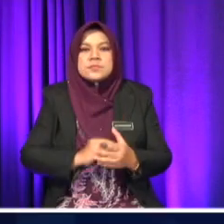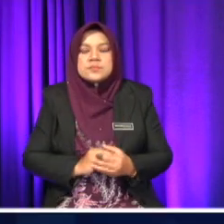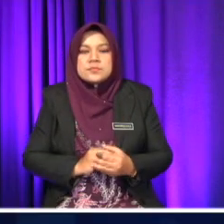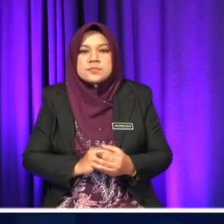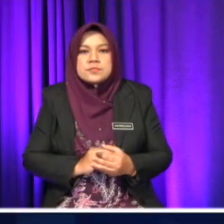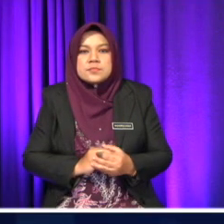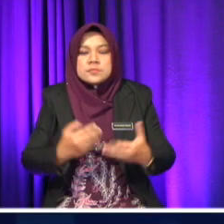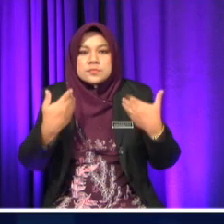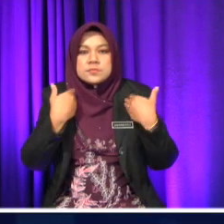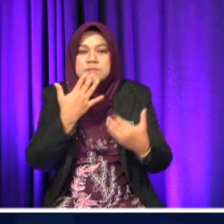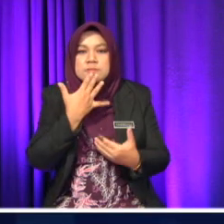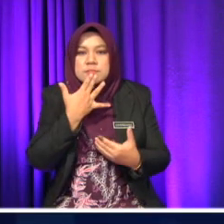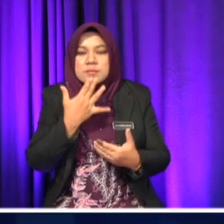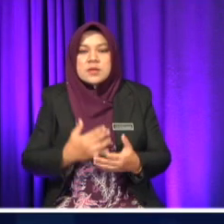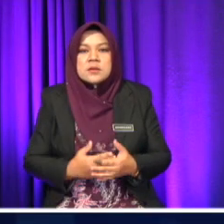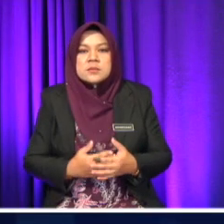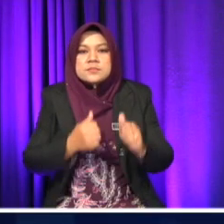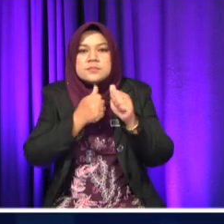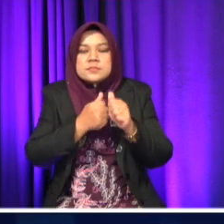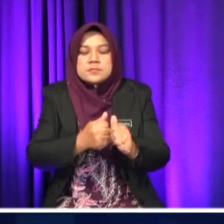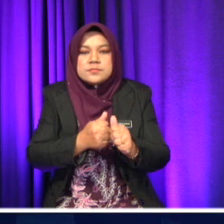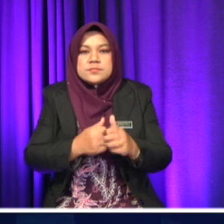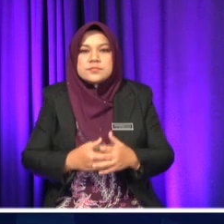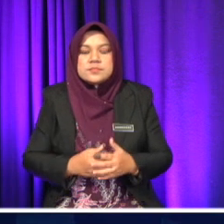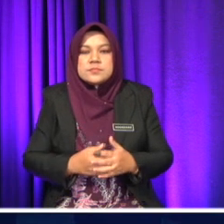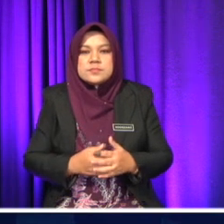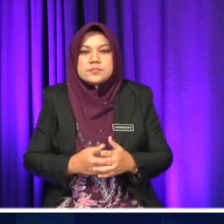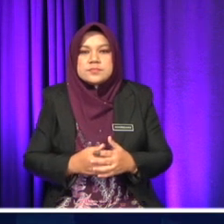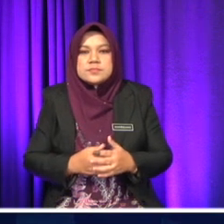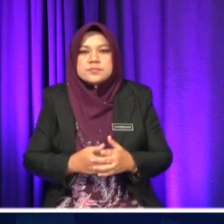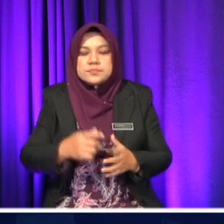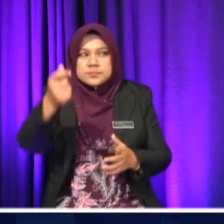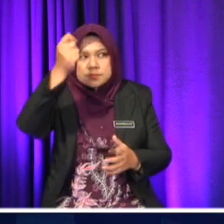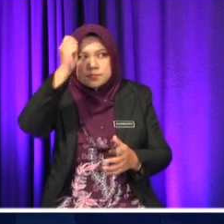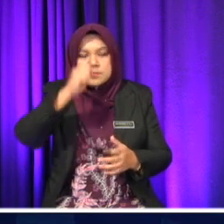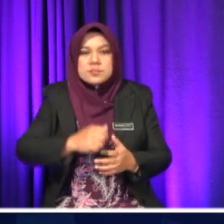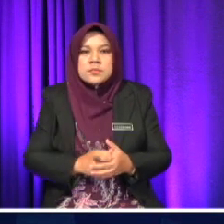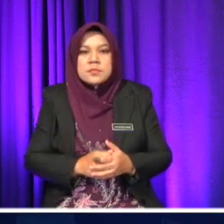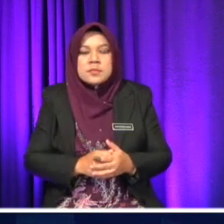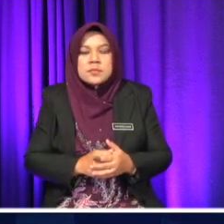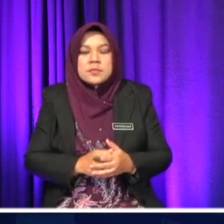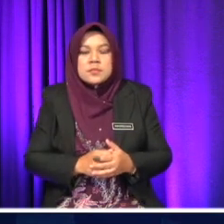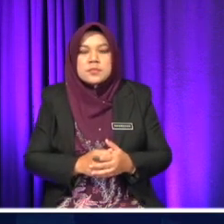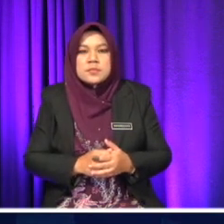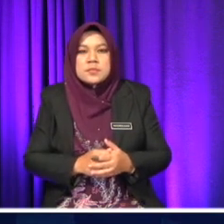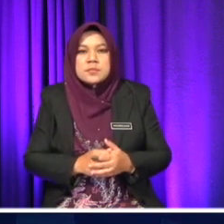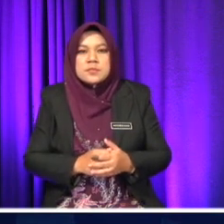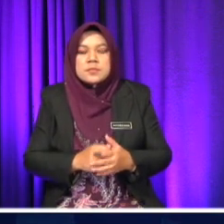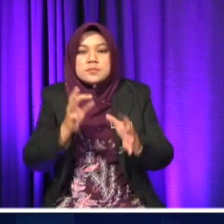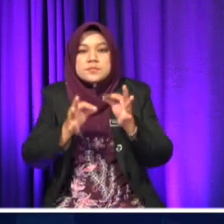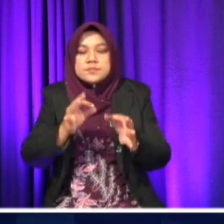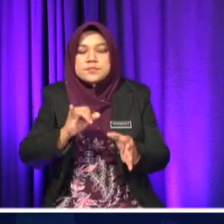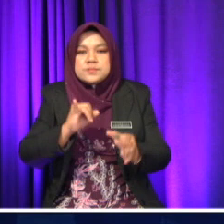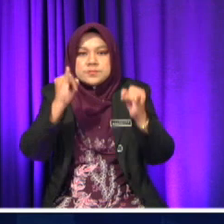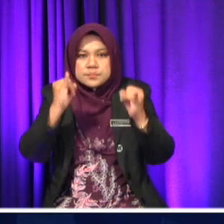ada warnanya dia mengikuti teori topi pemikiran di Bono kalau yang individu